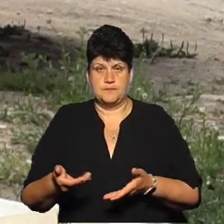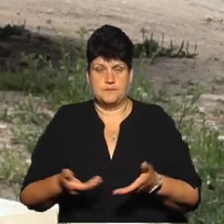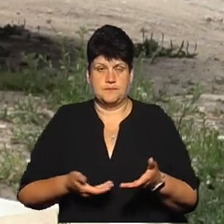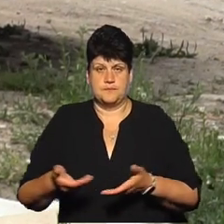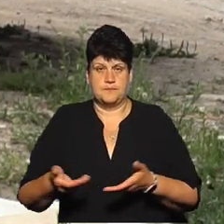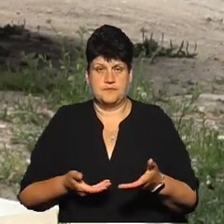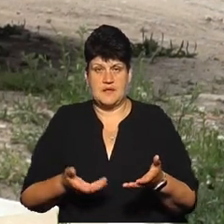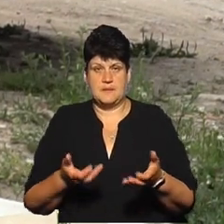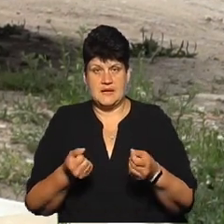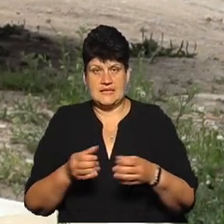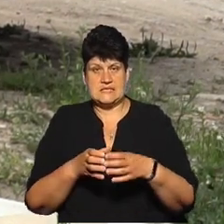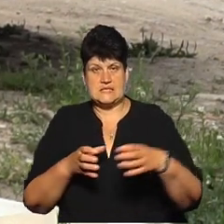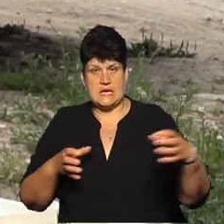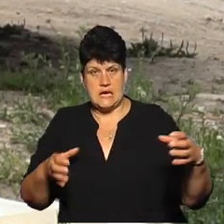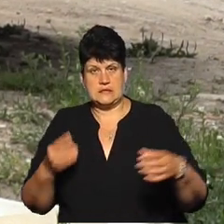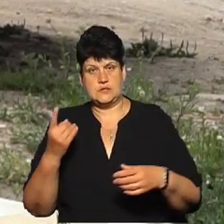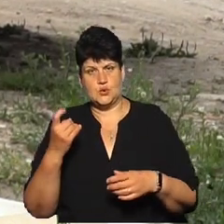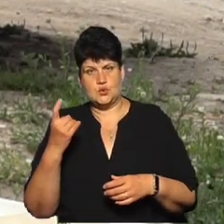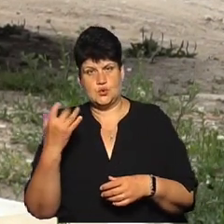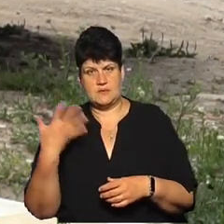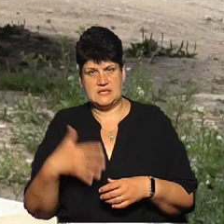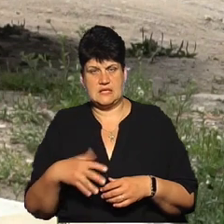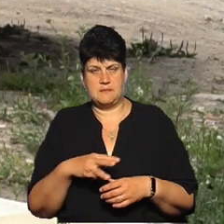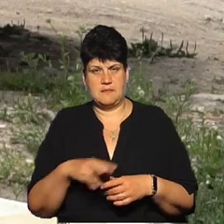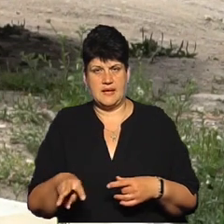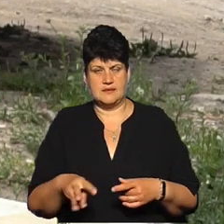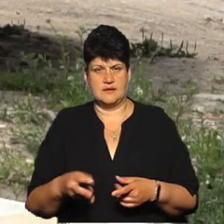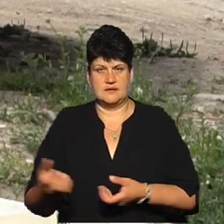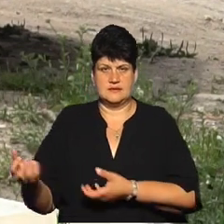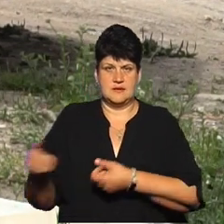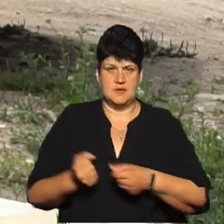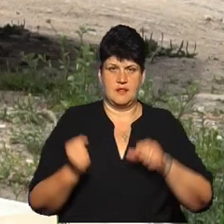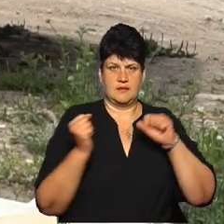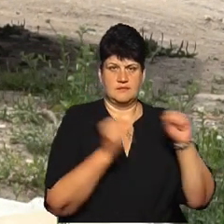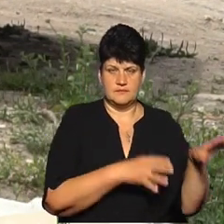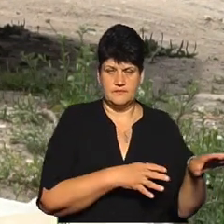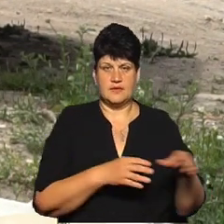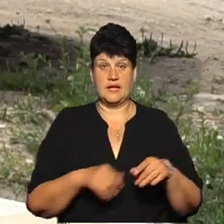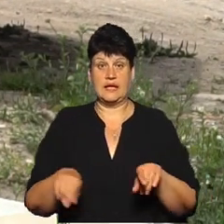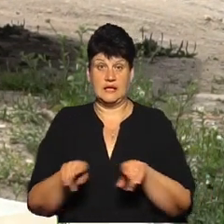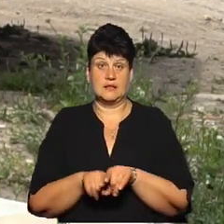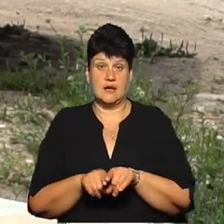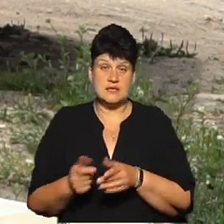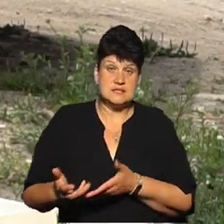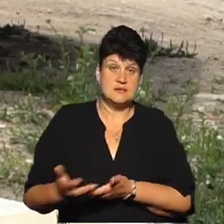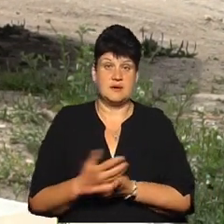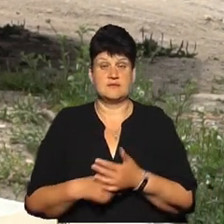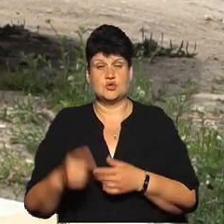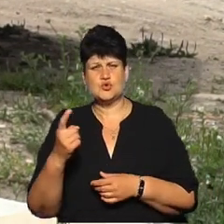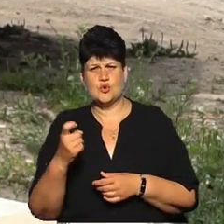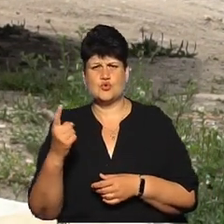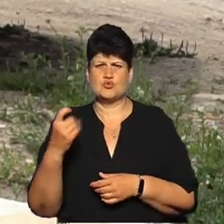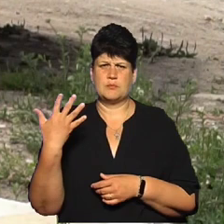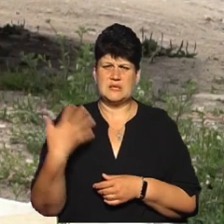цей снаряд і метрів 100-150 виносити, завантажувати на автомобіль. І так, зібравши 100-150 снарядів, в